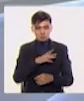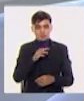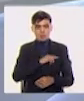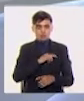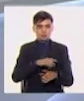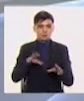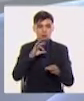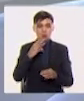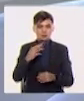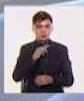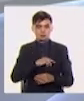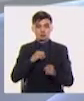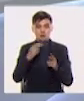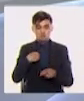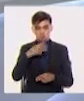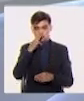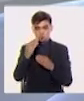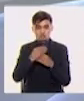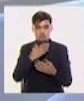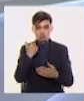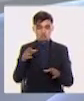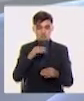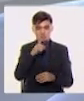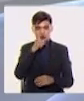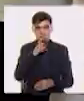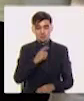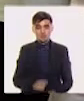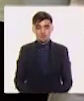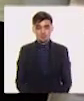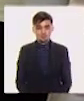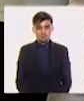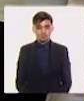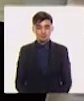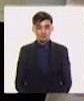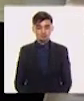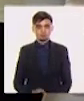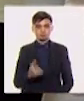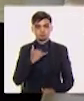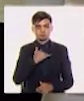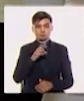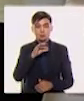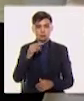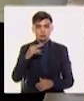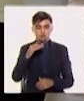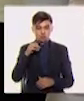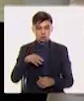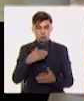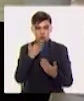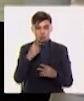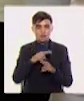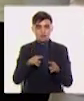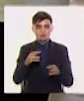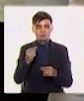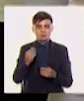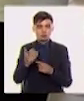жұмысшылары қаржылай қолдаудан қалайша қағылғанын аңтаң. Бізде бюджетте ондай ақша жоқ па, сонда төленеді? Бізде ондай бюджетте жоқ ақша.